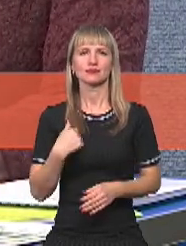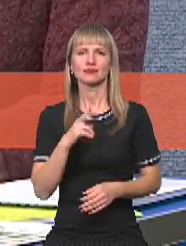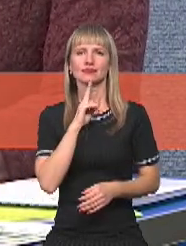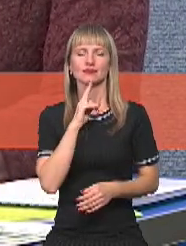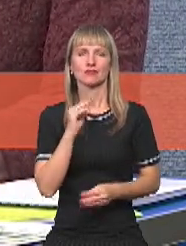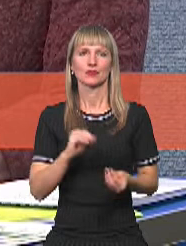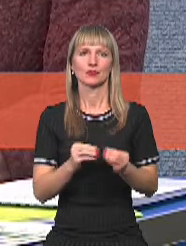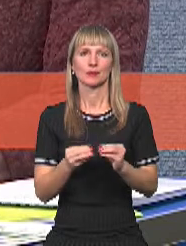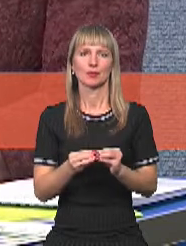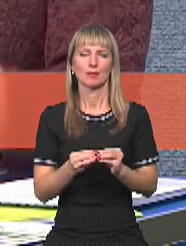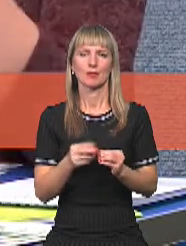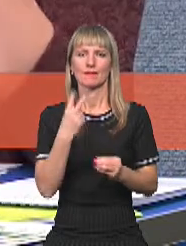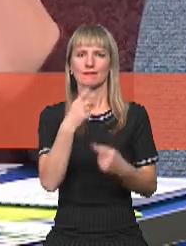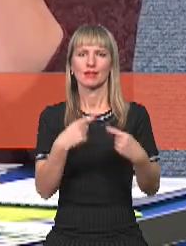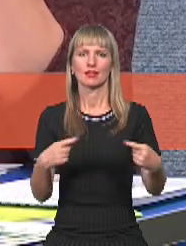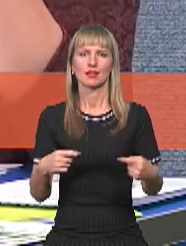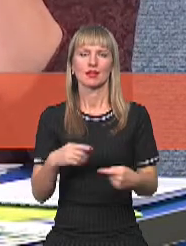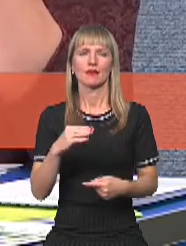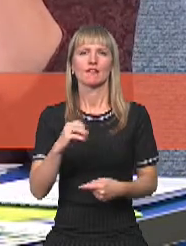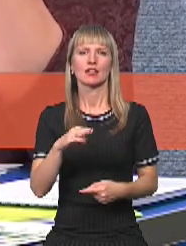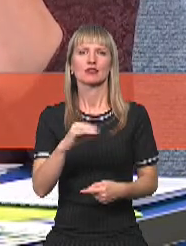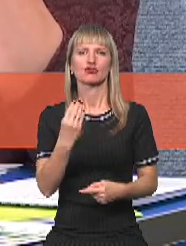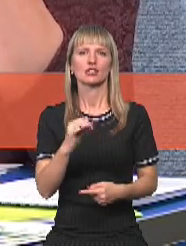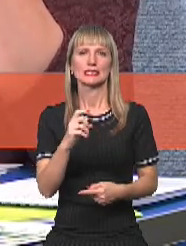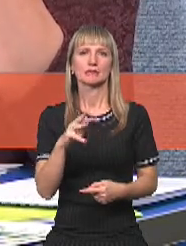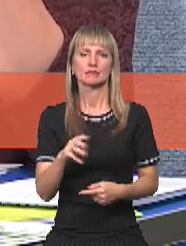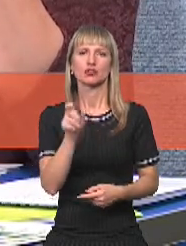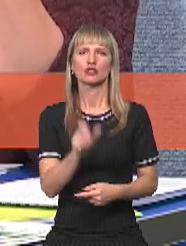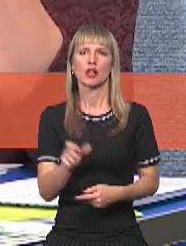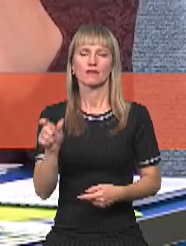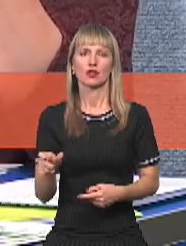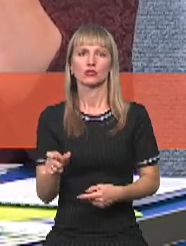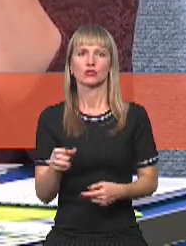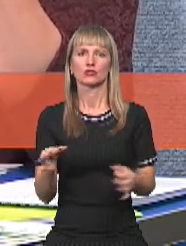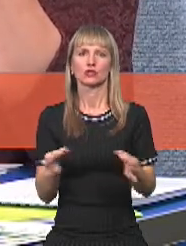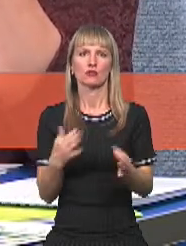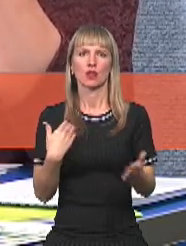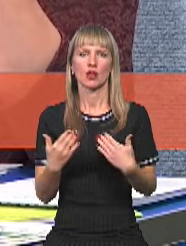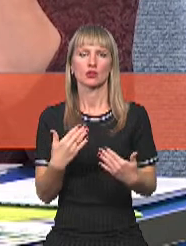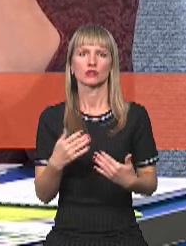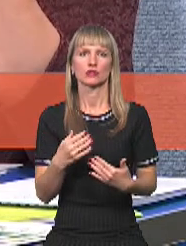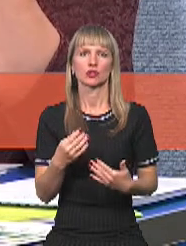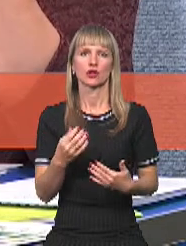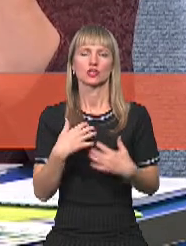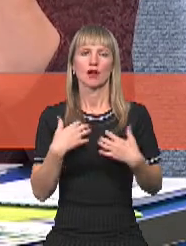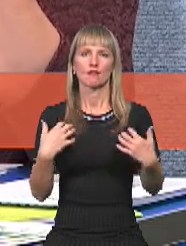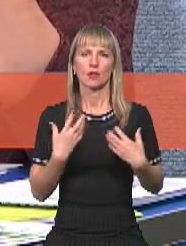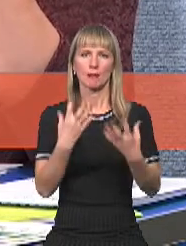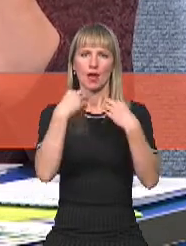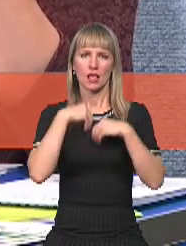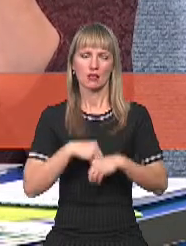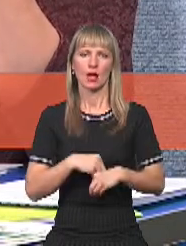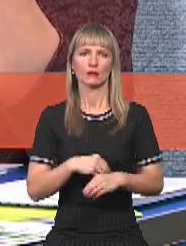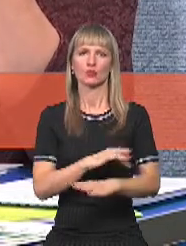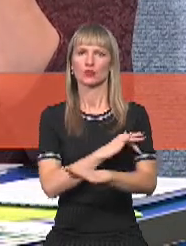проблему видової дискримінації, спецішизм, так як человечество ни во что не ставит животных, поедает их, уничтожает. Значит,